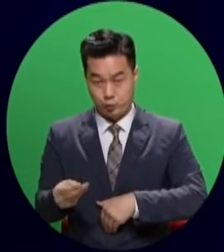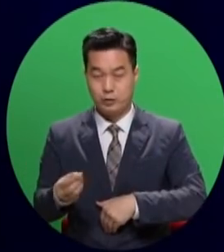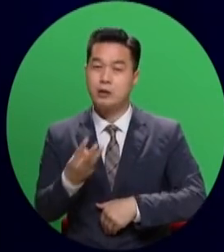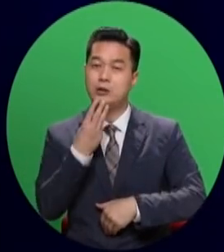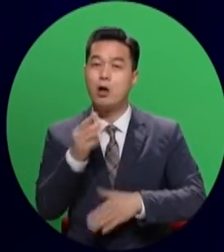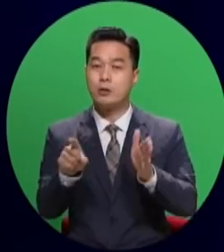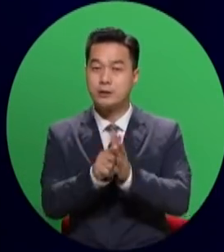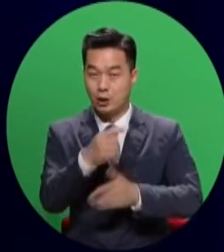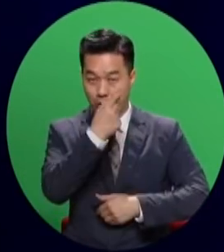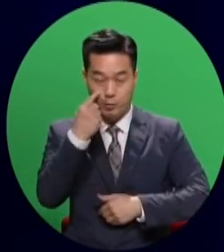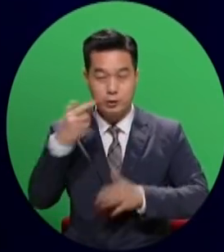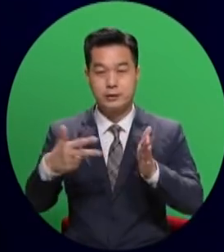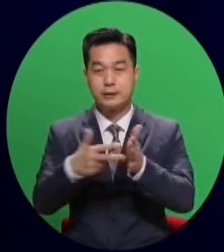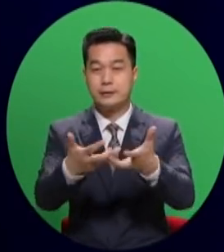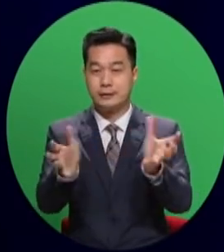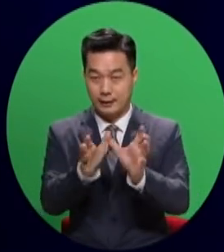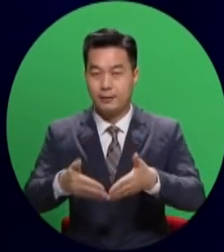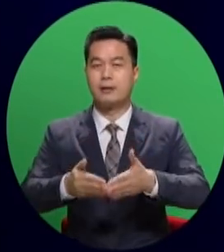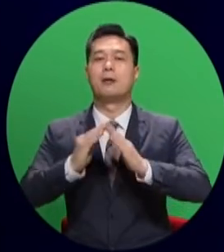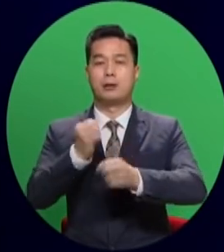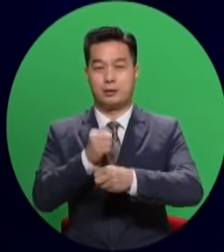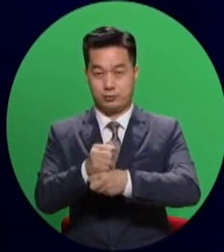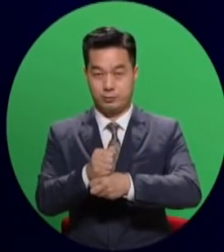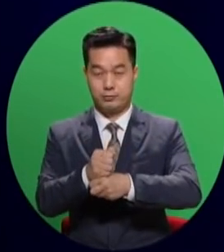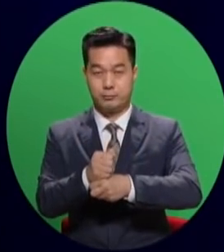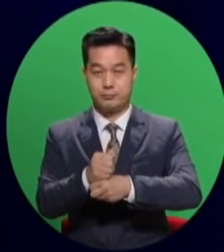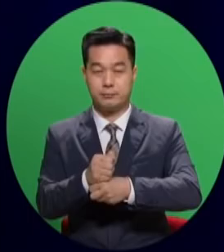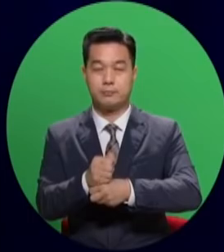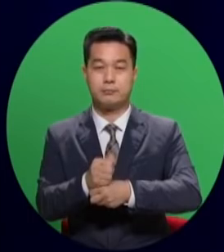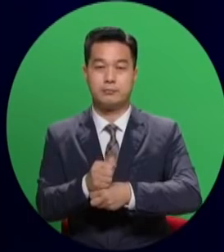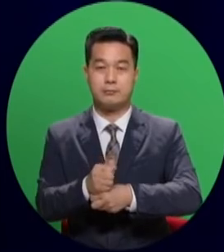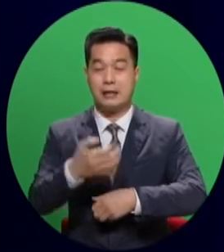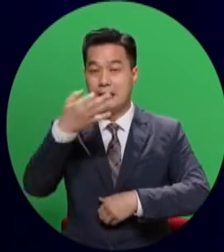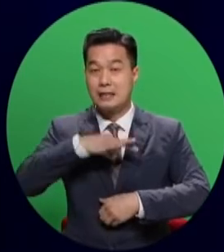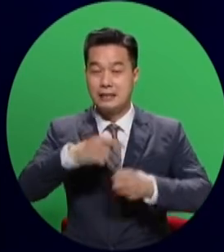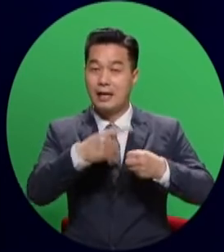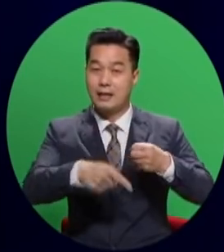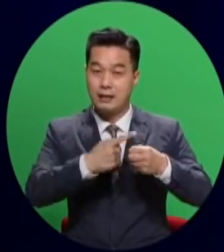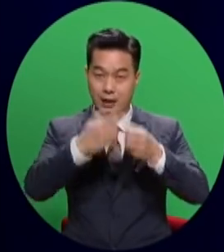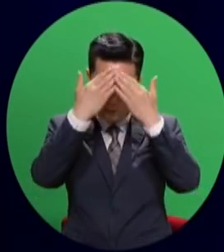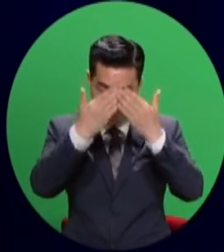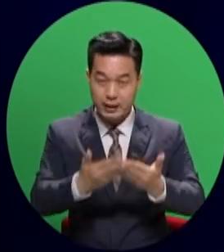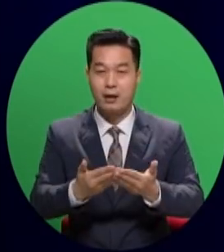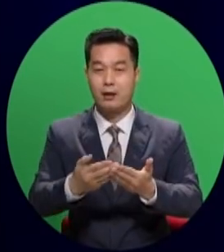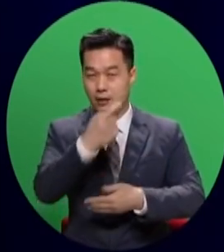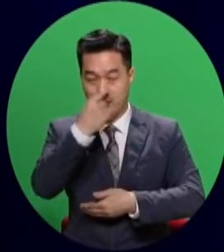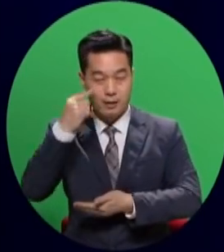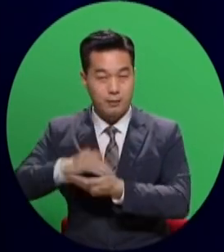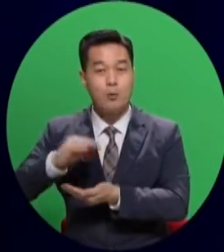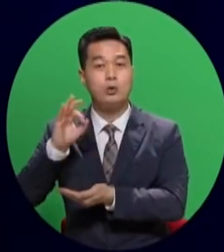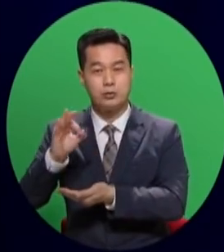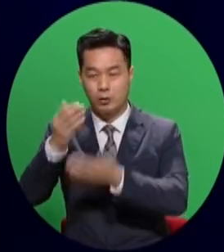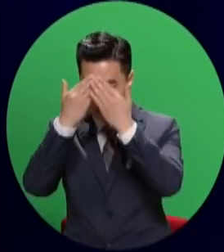이라는 서울시 산하 단체를 만들어서 4 무보정 다시 말해서 이자 일 년 단재 그리고 보증료 현재 뭐